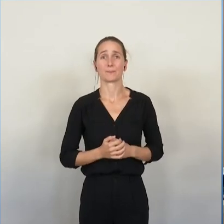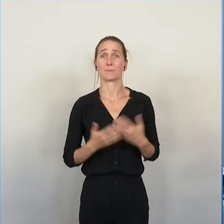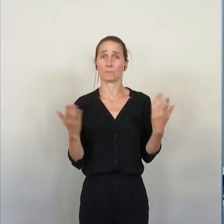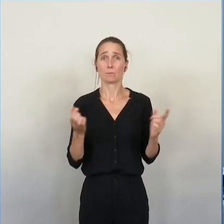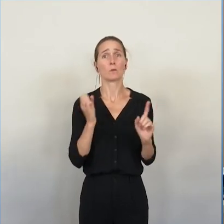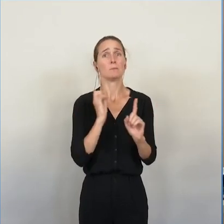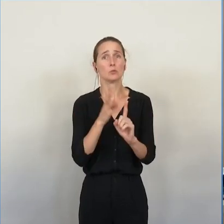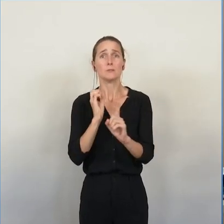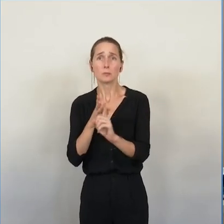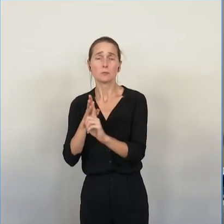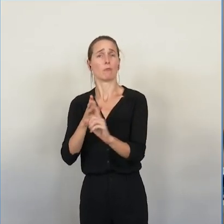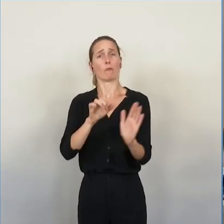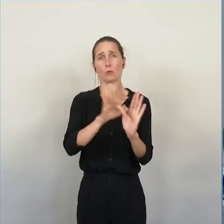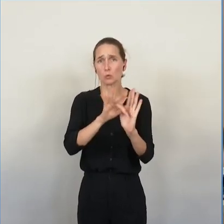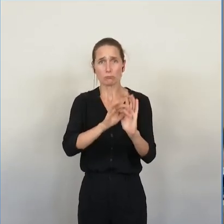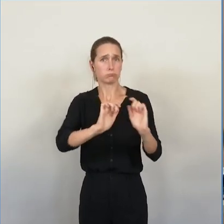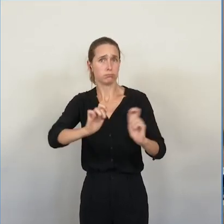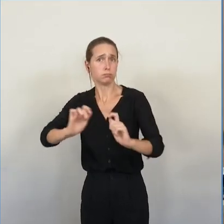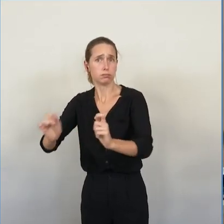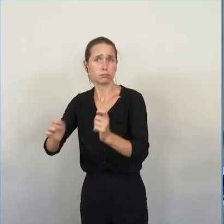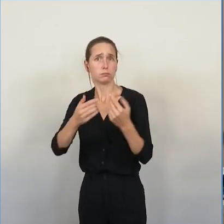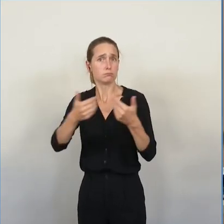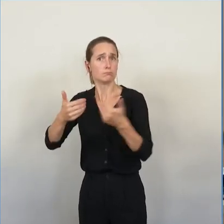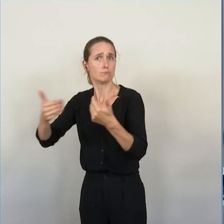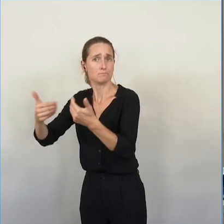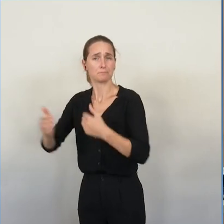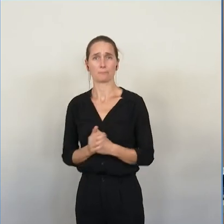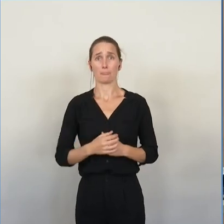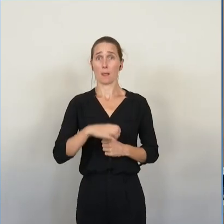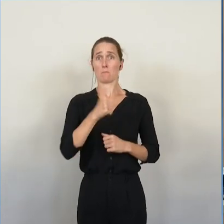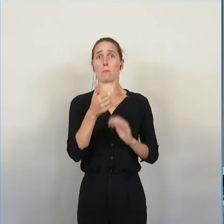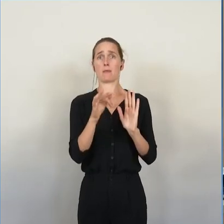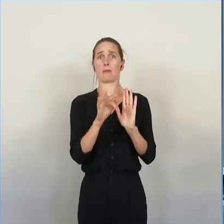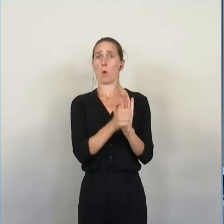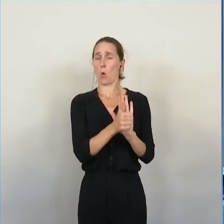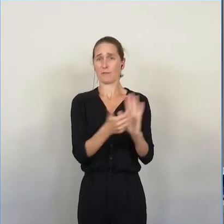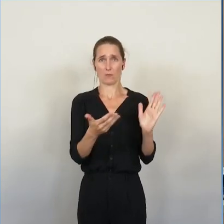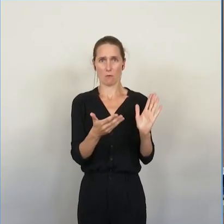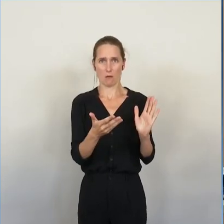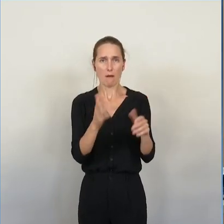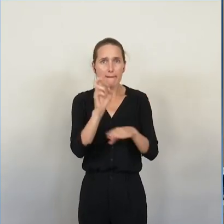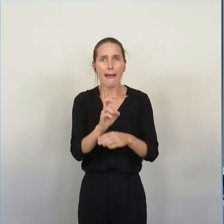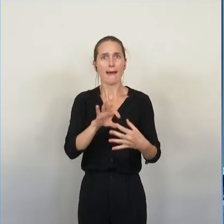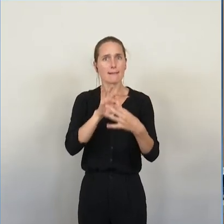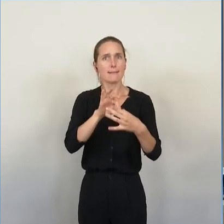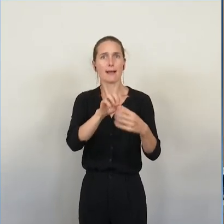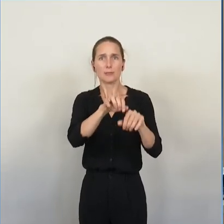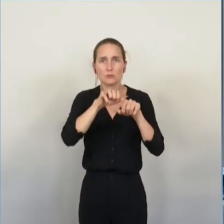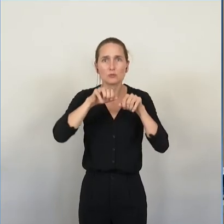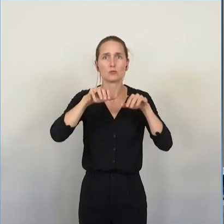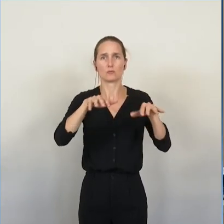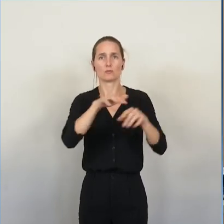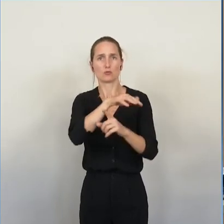orientation été déterminé pour toutes les MDH la première fonction c'est le maintien du lien social la lutte contre l'isolement